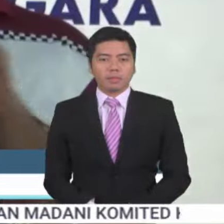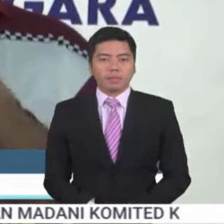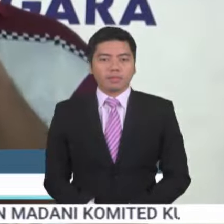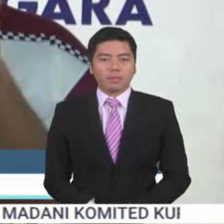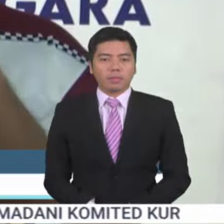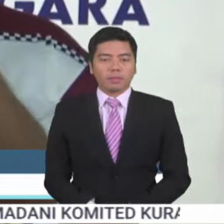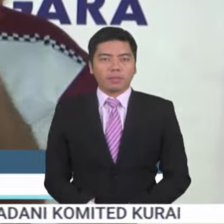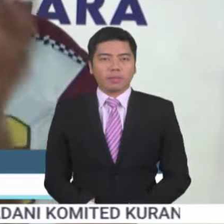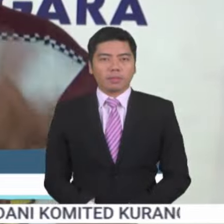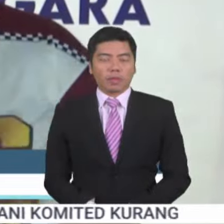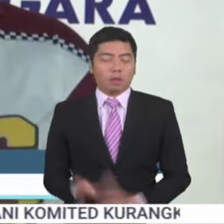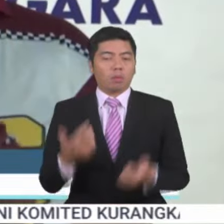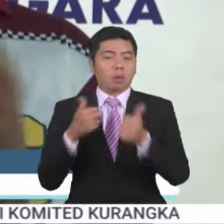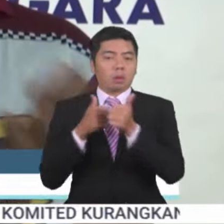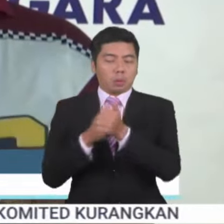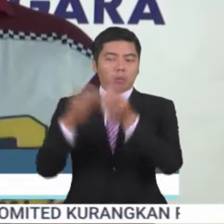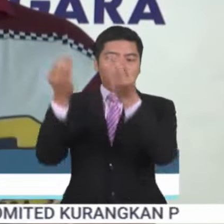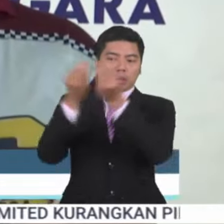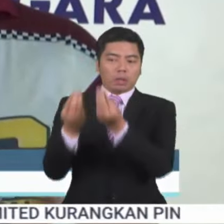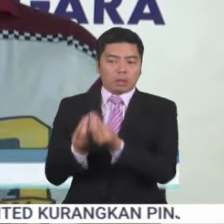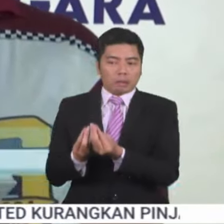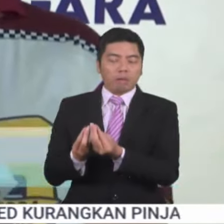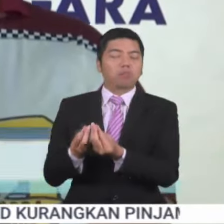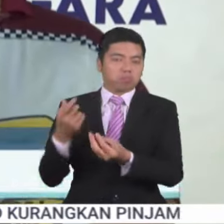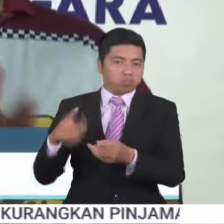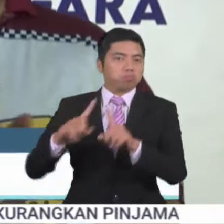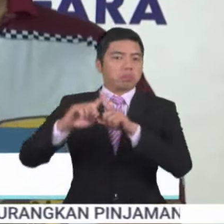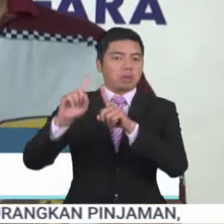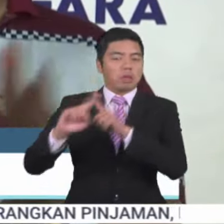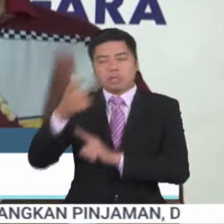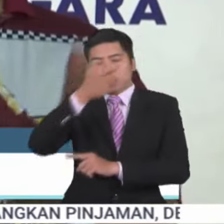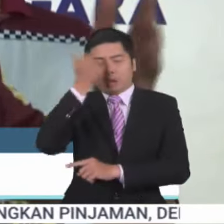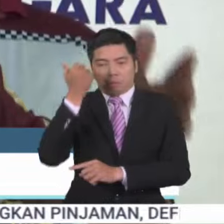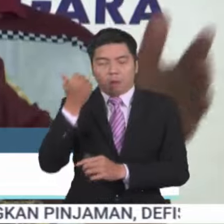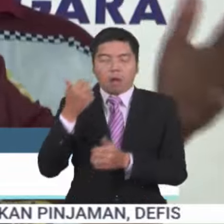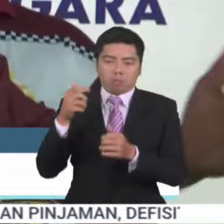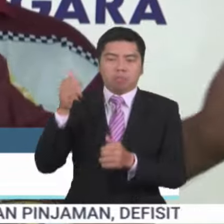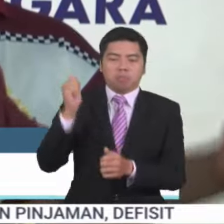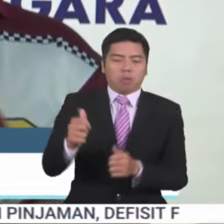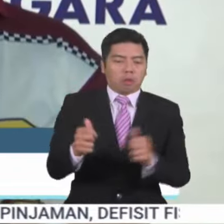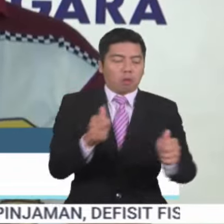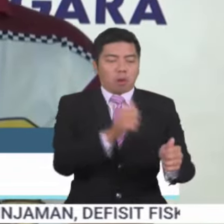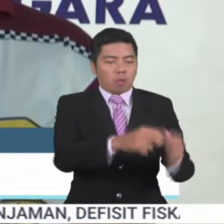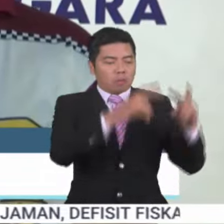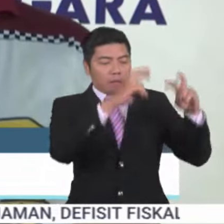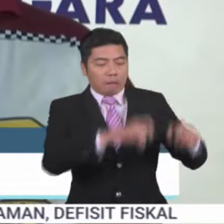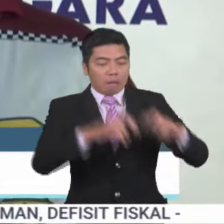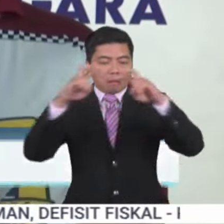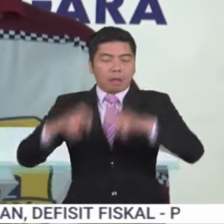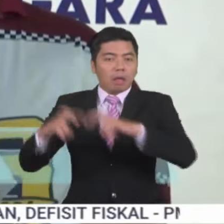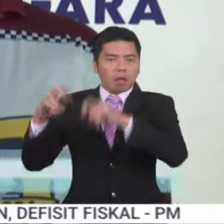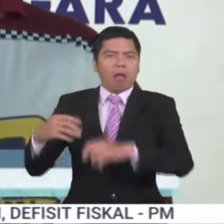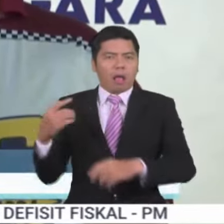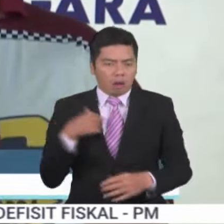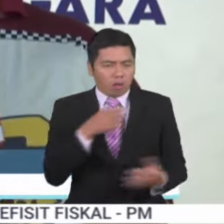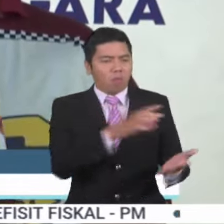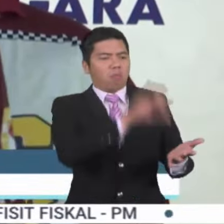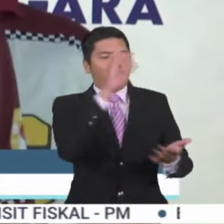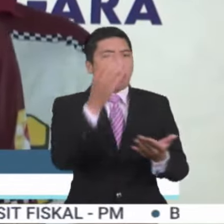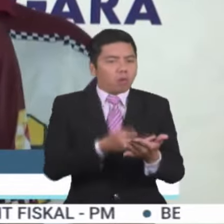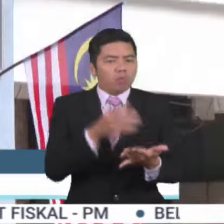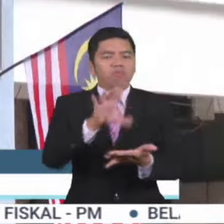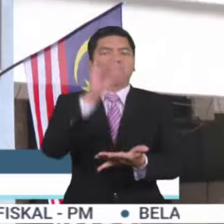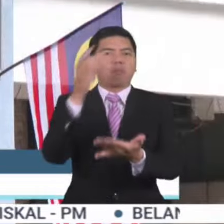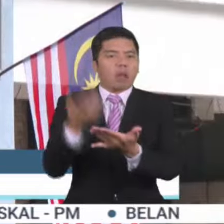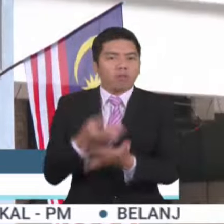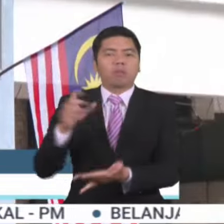Jadi dari segi angka dia dinamik sebab setiap siasatan tu akan menghasilkan penemuan-penemuan baru. Satu yang pertama. Yang